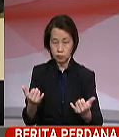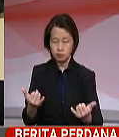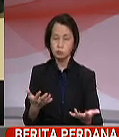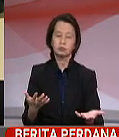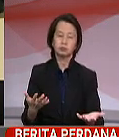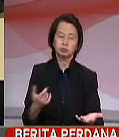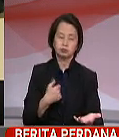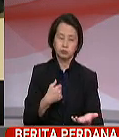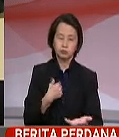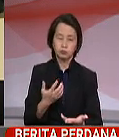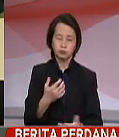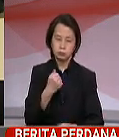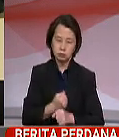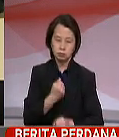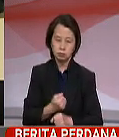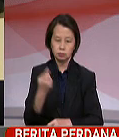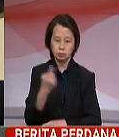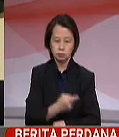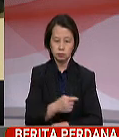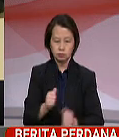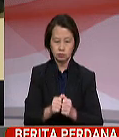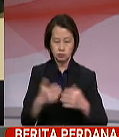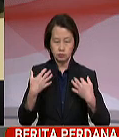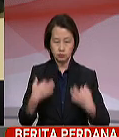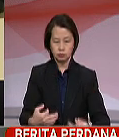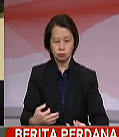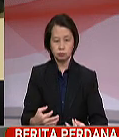look, at the end of the day, mentally, physically,